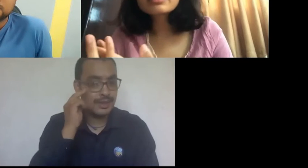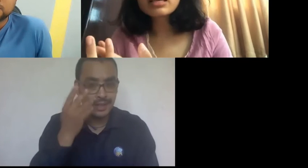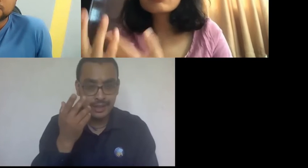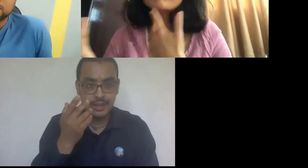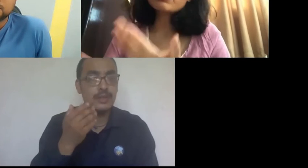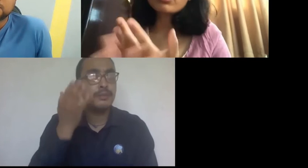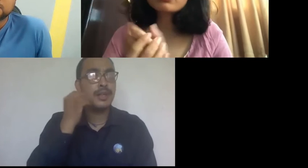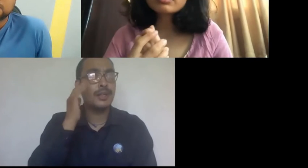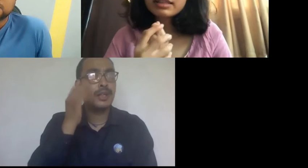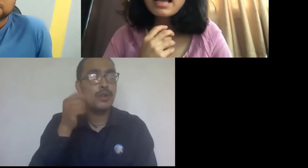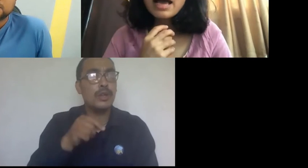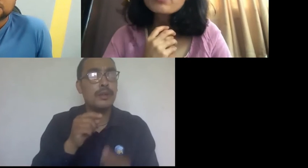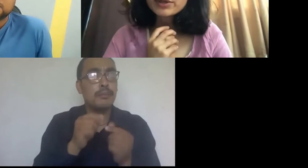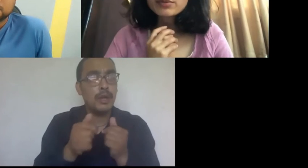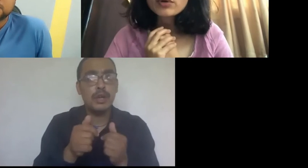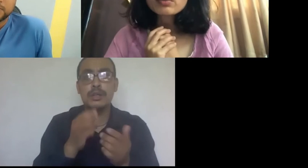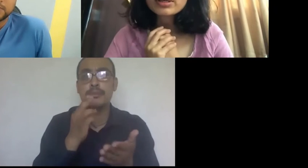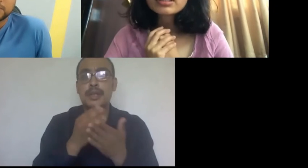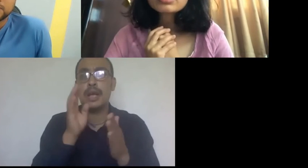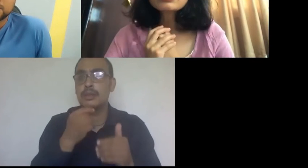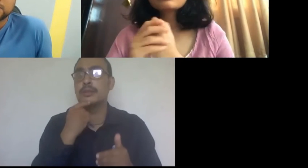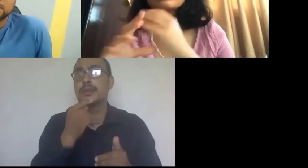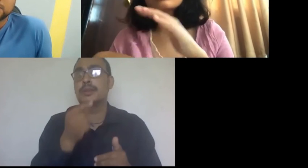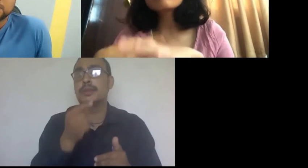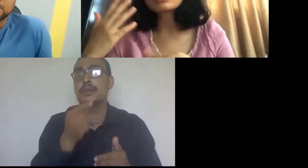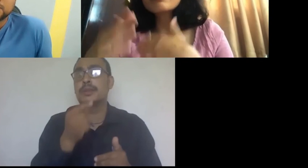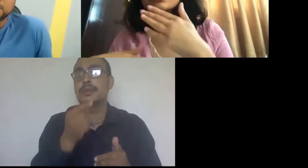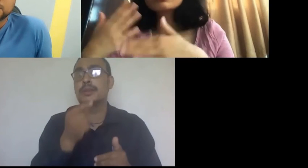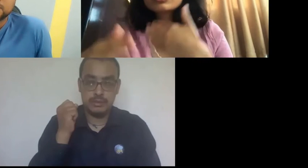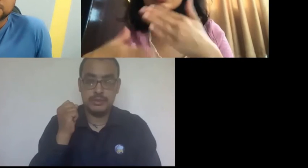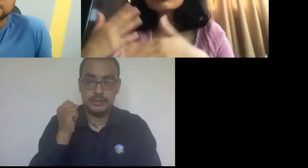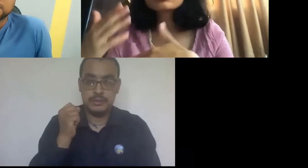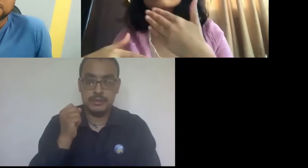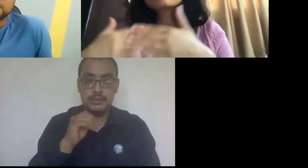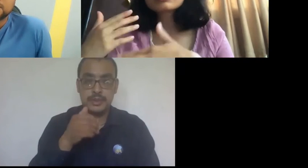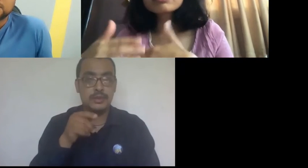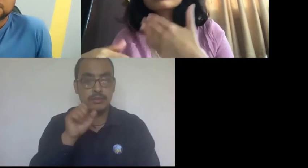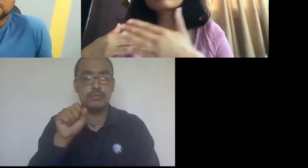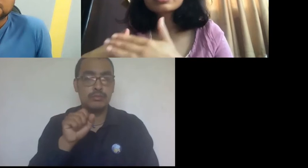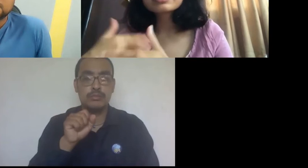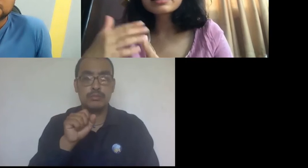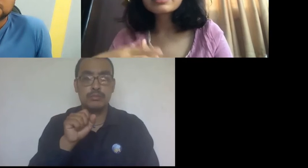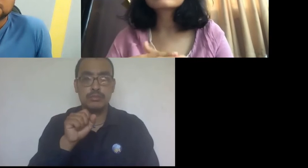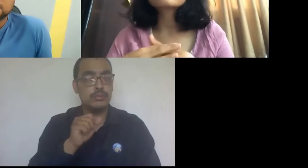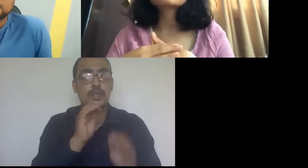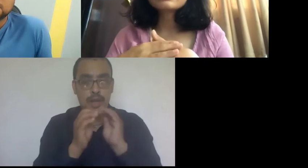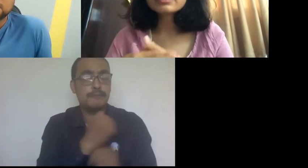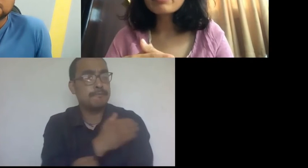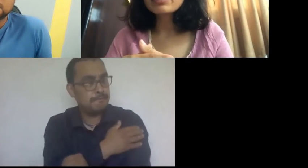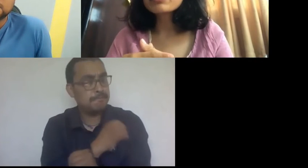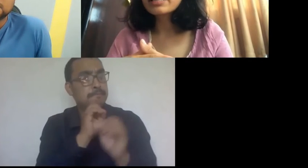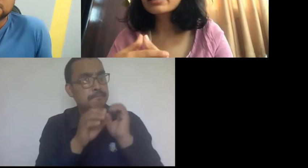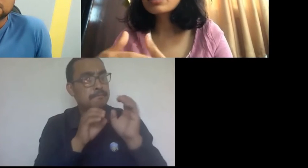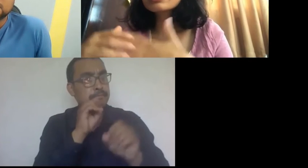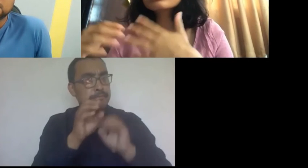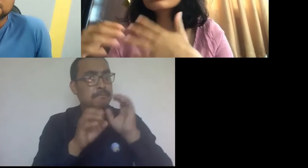त मलाई थिएन अहिले बल्ल आयो भनेर भन्नुभयो कि। अनि हामी अनि त्यसपछि यो काउन्सिलिङ गर्दै जाँदाखेरि चाहिँ के थाहा